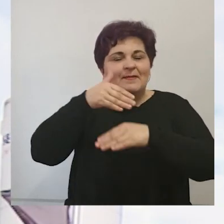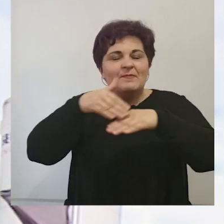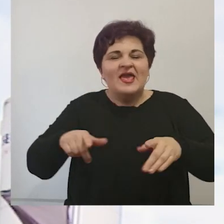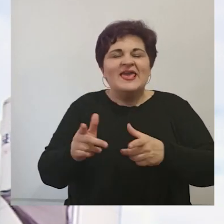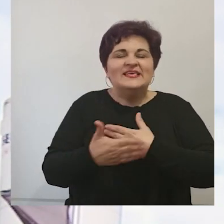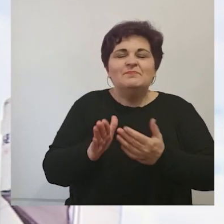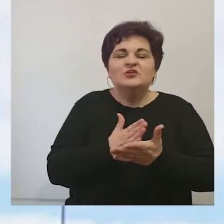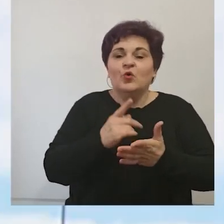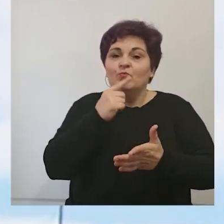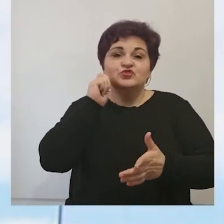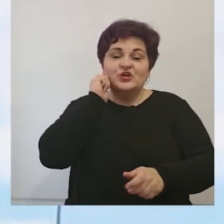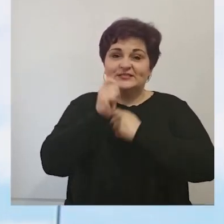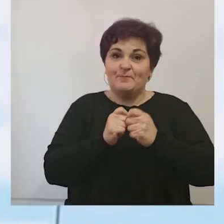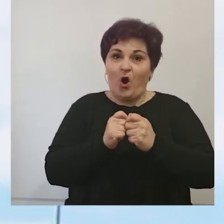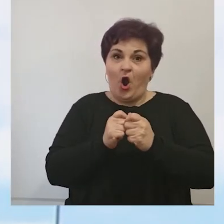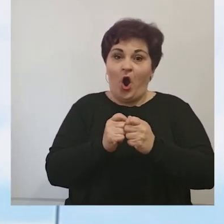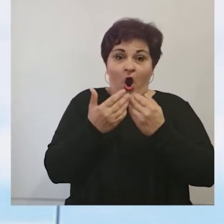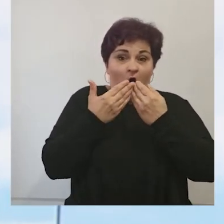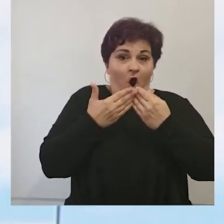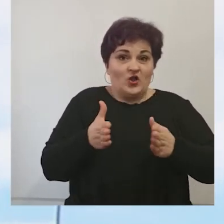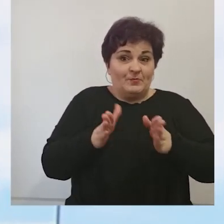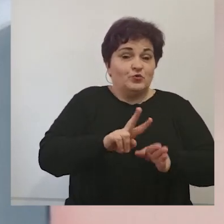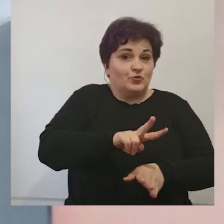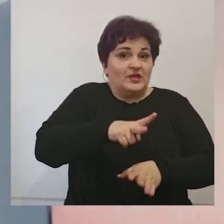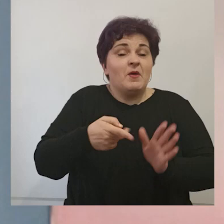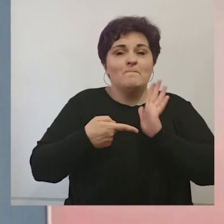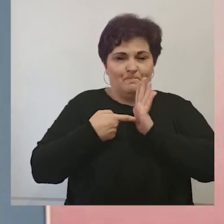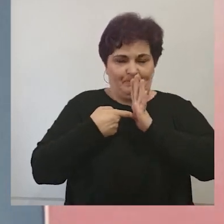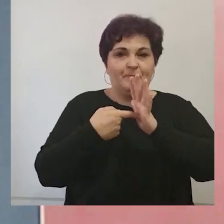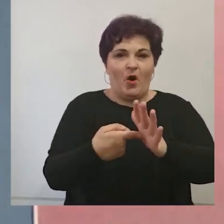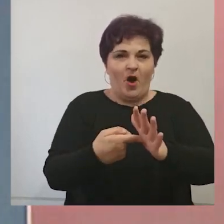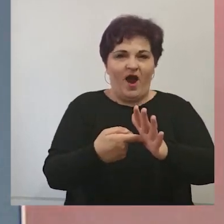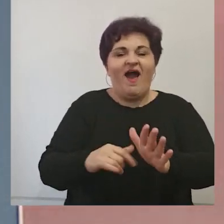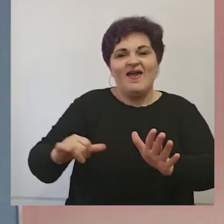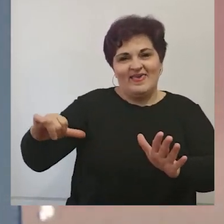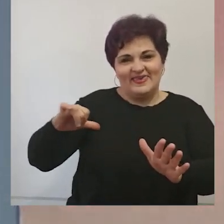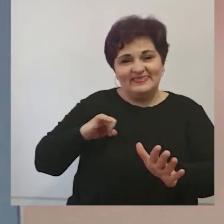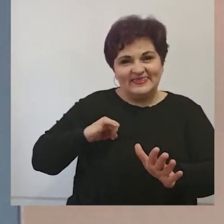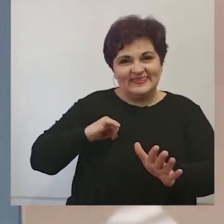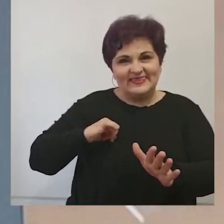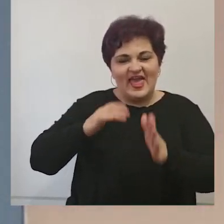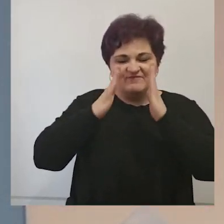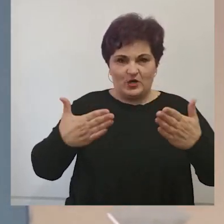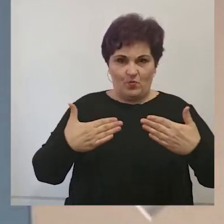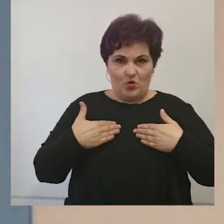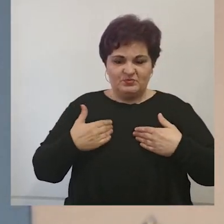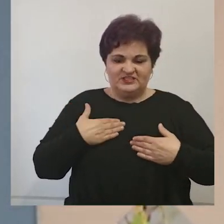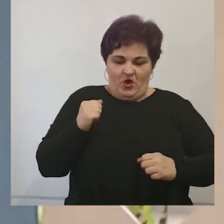liniju između muških i ženskih poslova. Otvarajući put drugima, pokazale su da se interesovanjem,